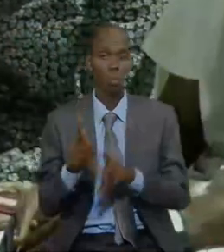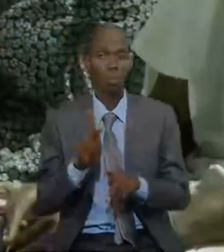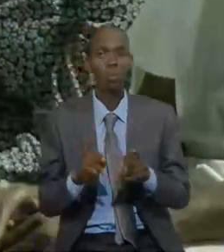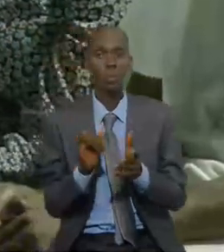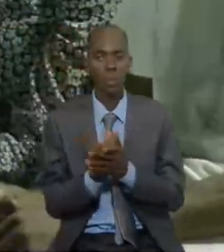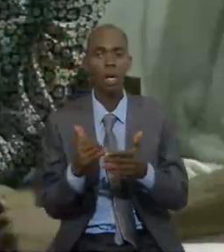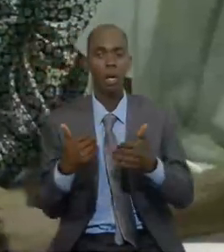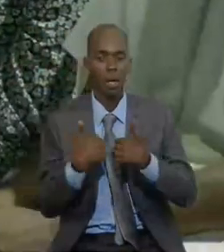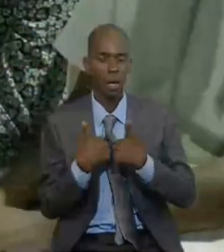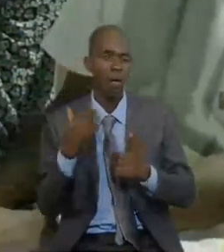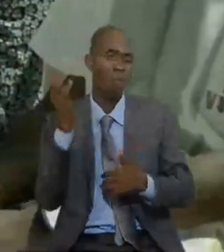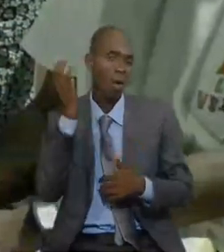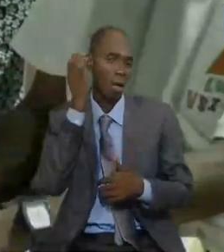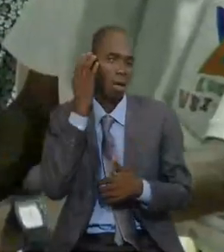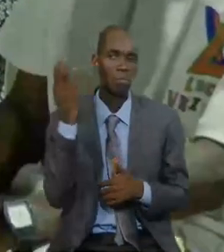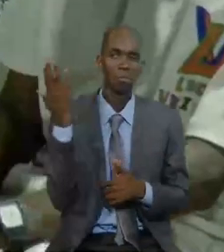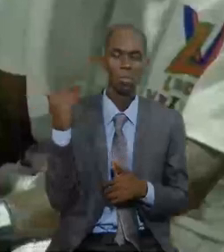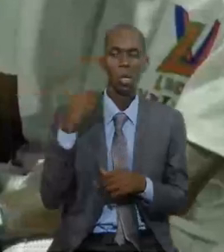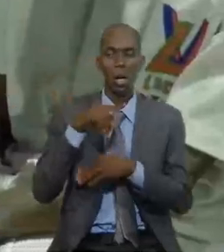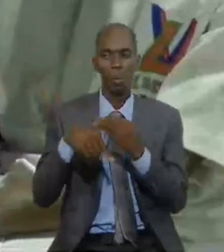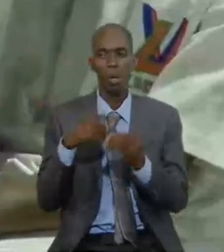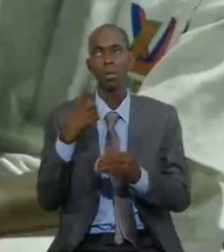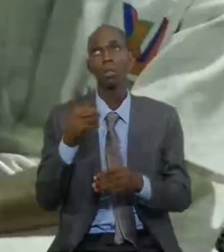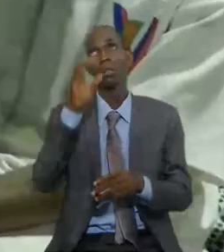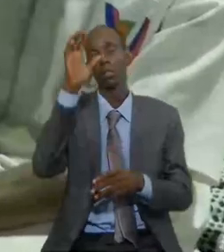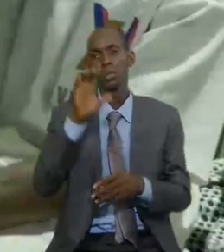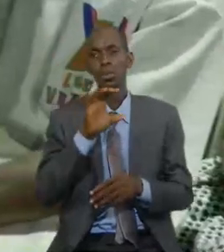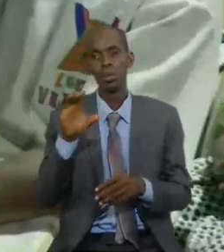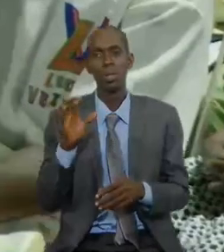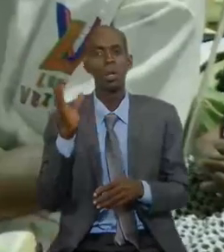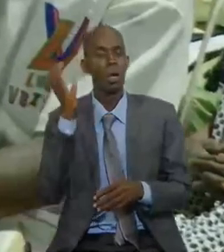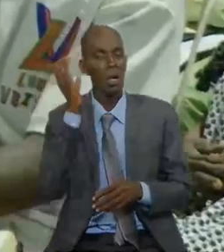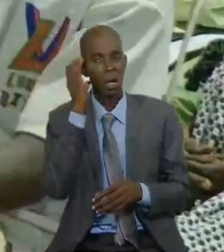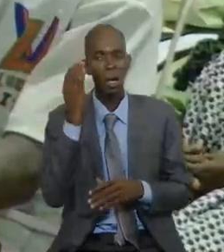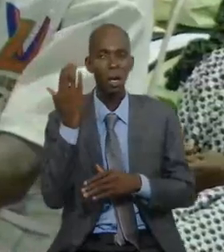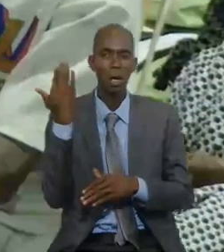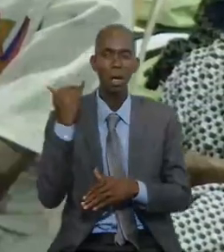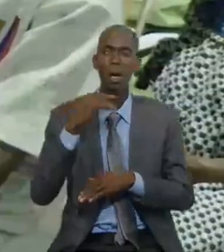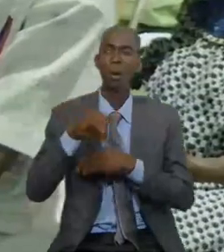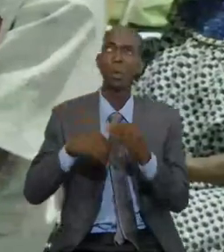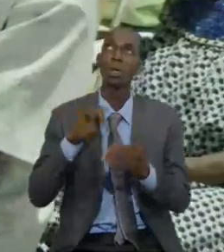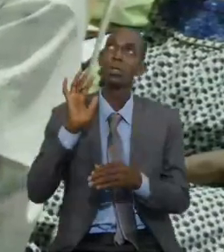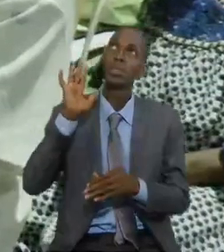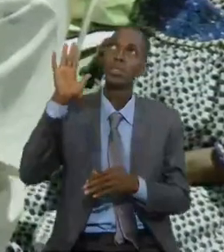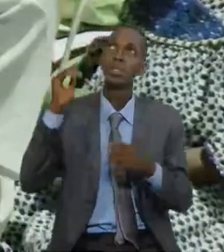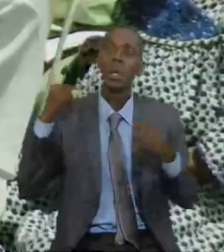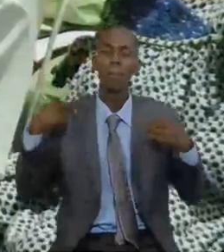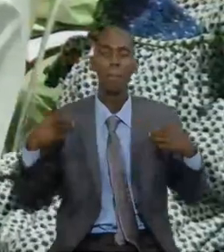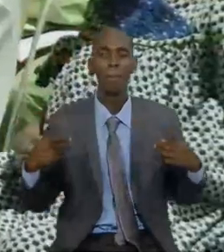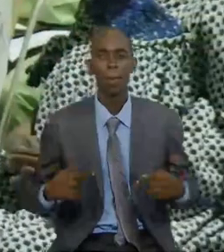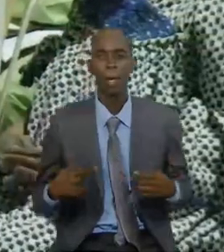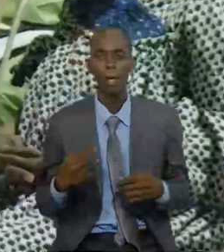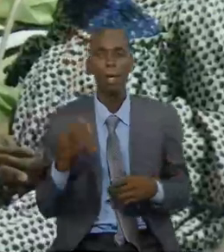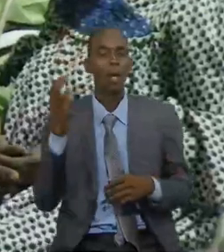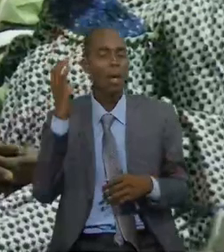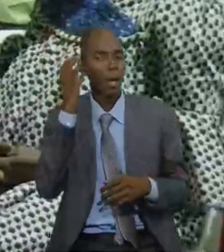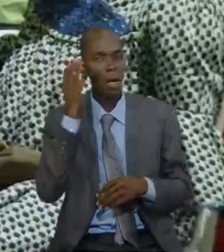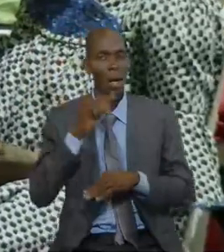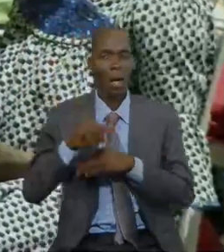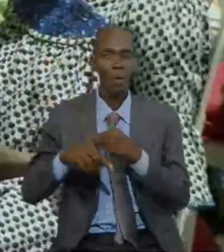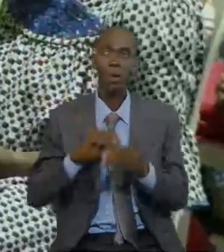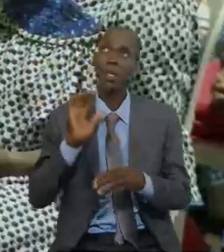il y a des gens qui ont entendu parler de la croix de sa douleur le